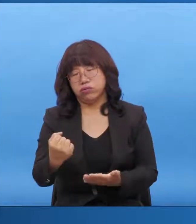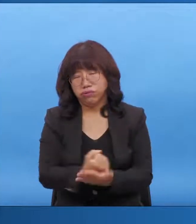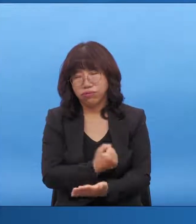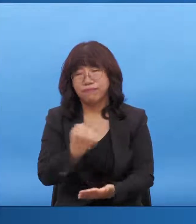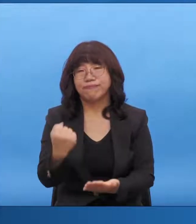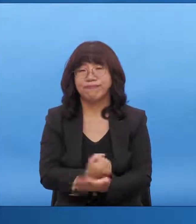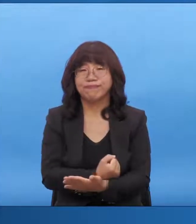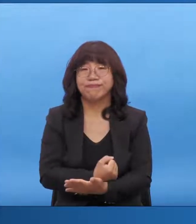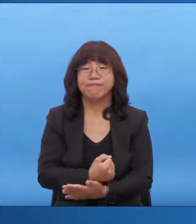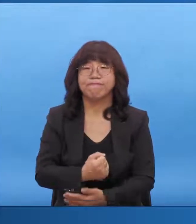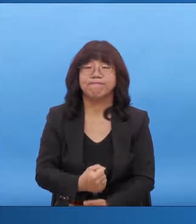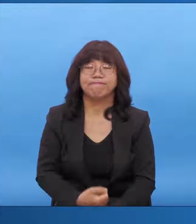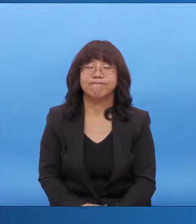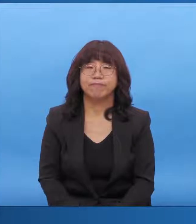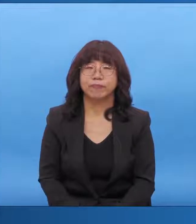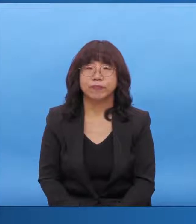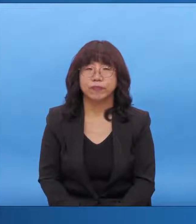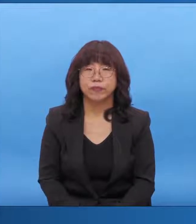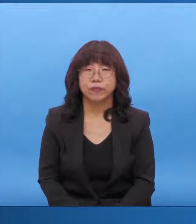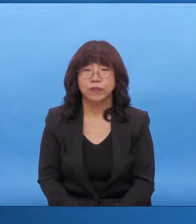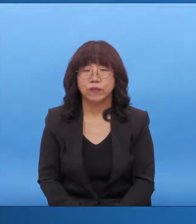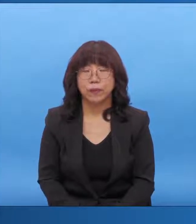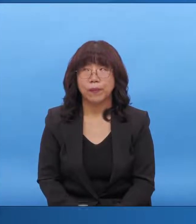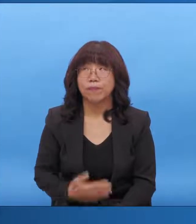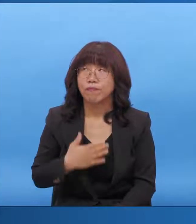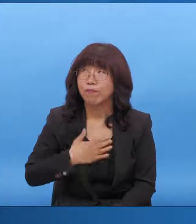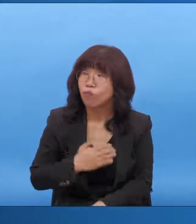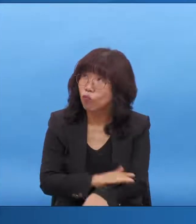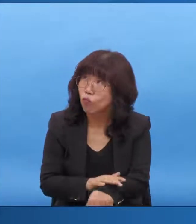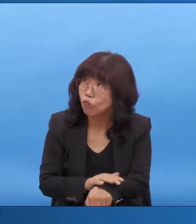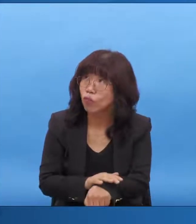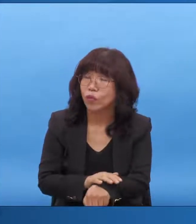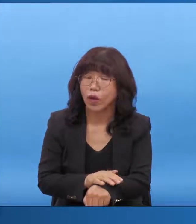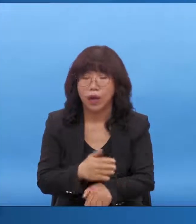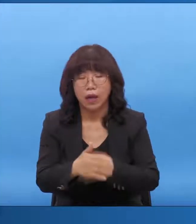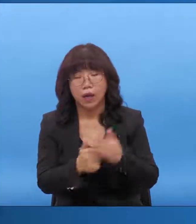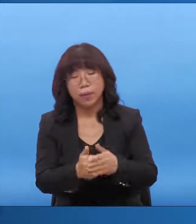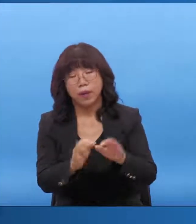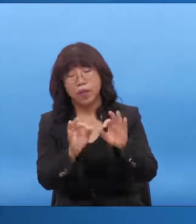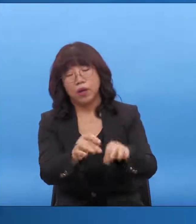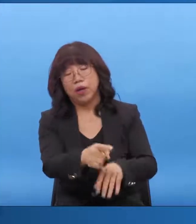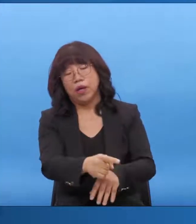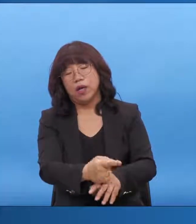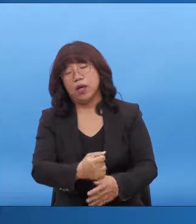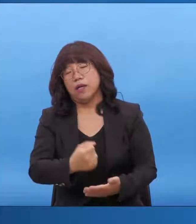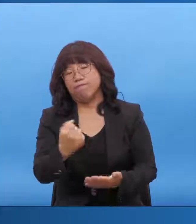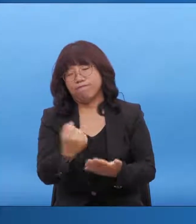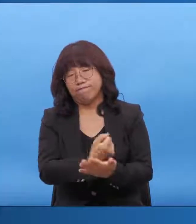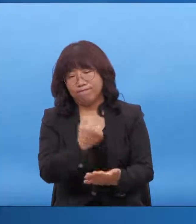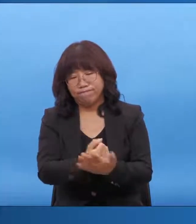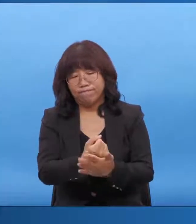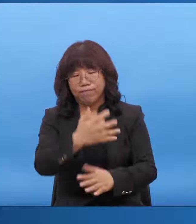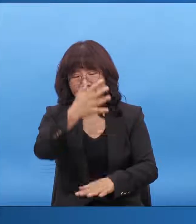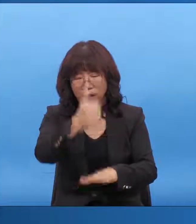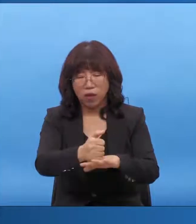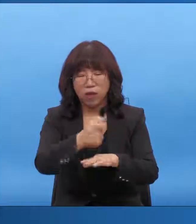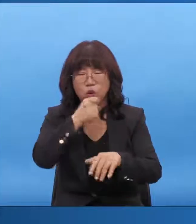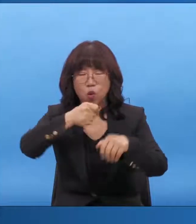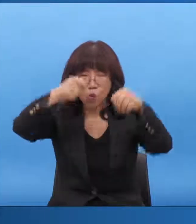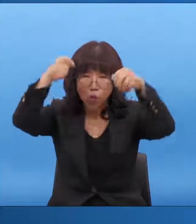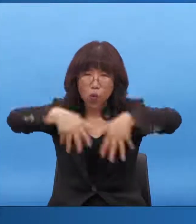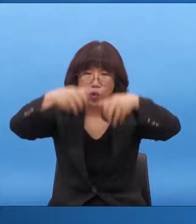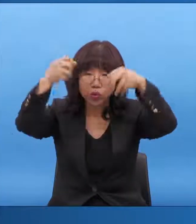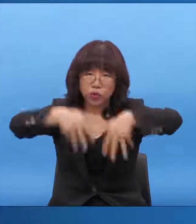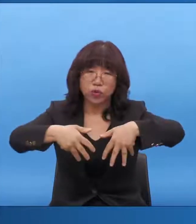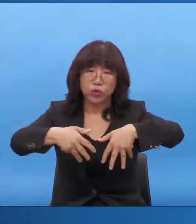lament. 자기들은 잘 산다고 하는데 하나님은 보고 탄식하셨다. 그래서 홍수를 예고한 겁니다. That's why people, they lived